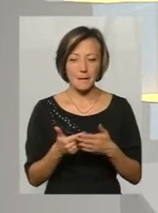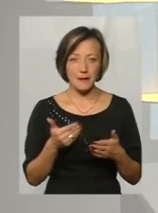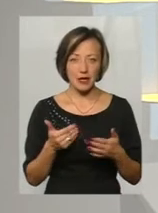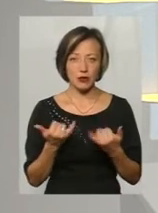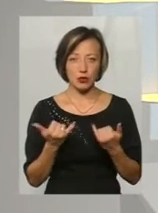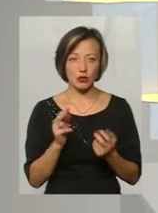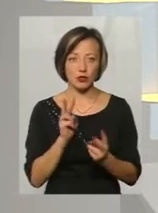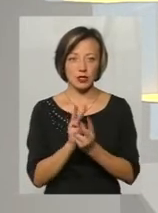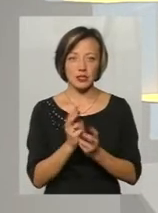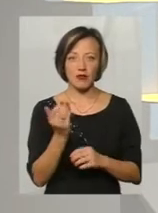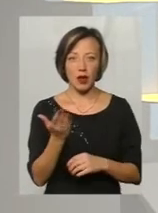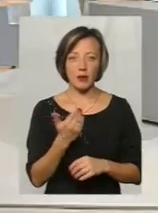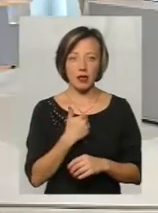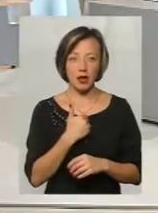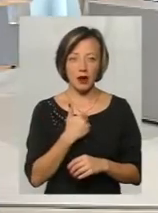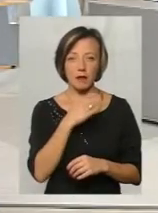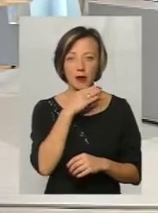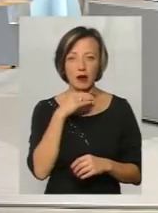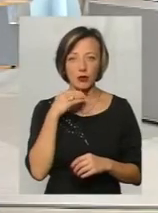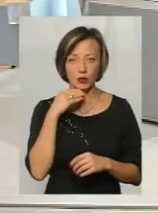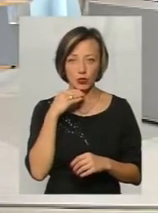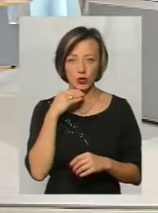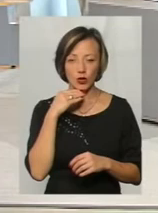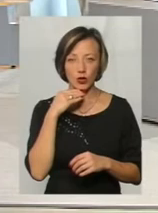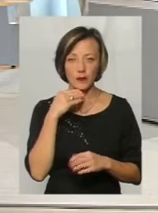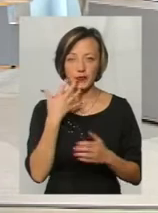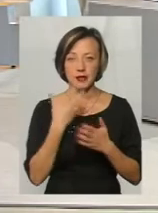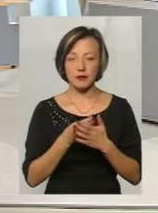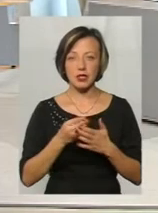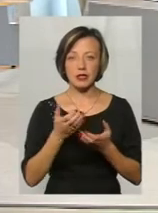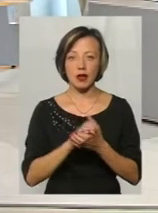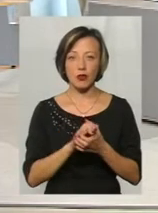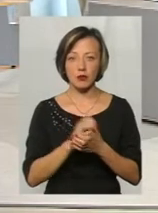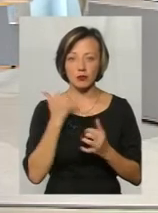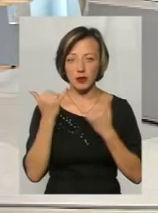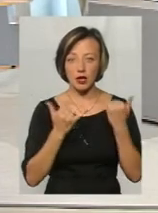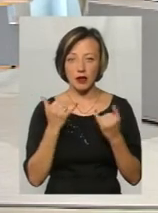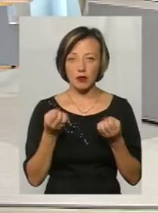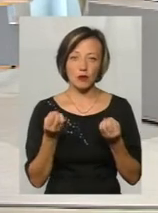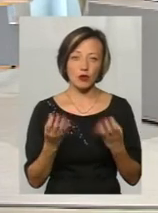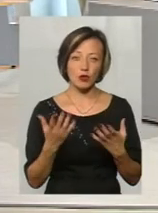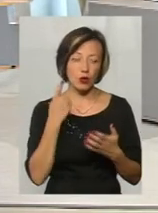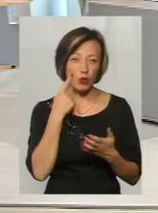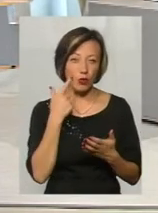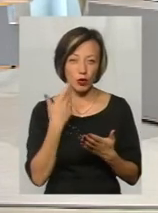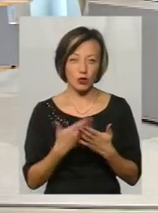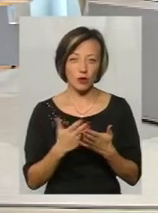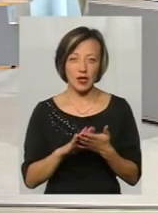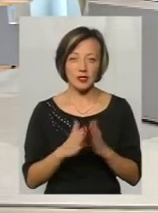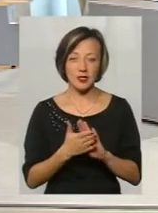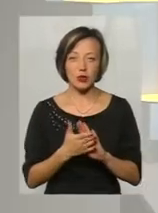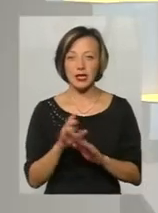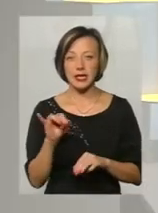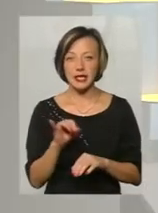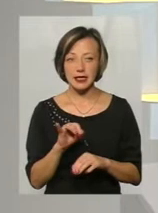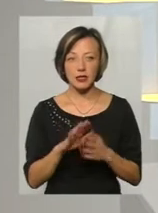сьогодні зустрітись з вами, я дуже багатьох своїх знайомих зателефонувала, ну, щоб просто орієнтуватись в ситуації. І от